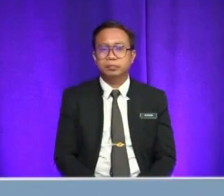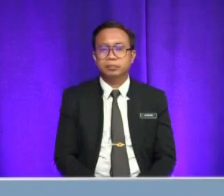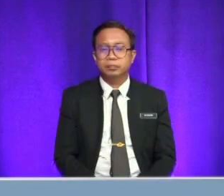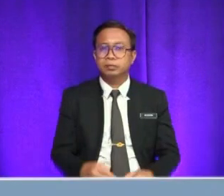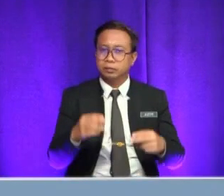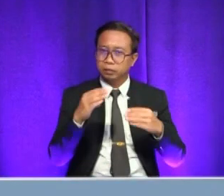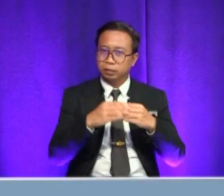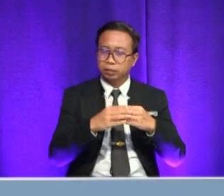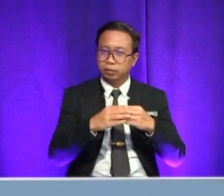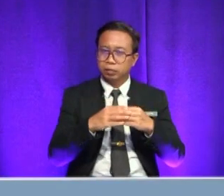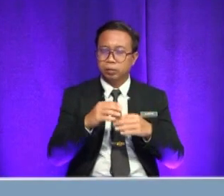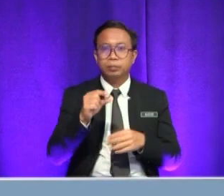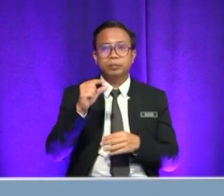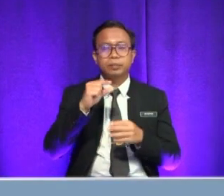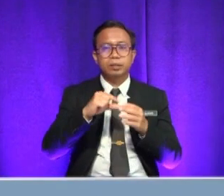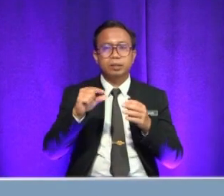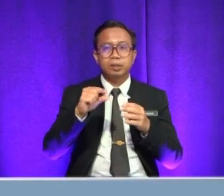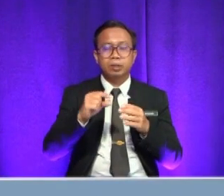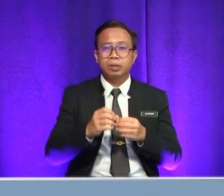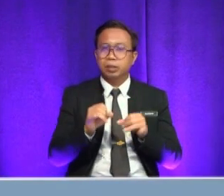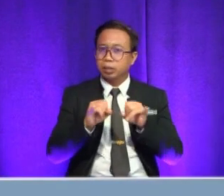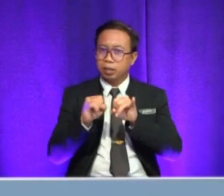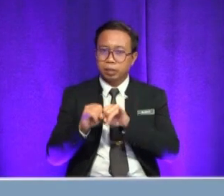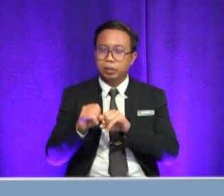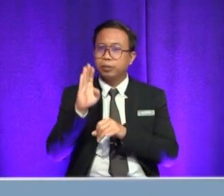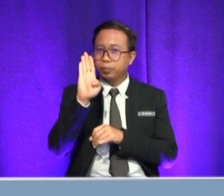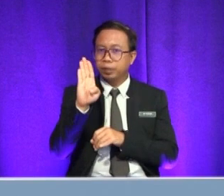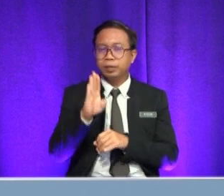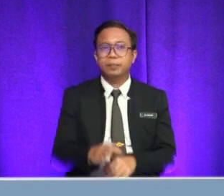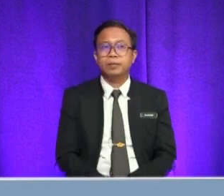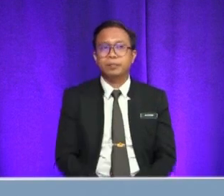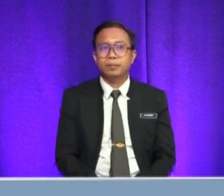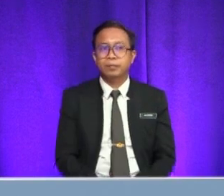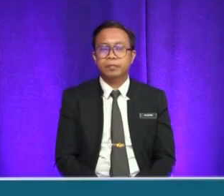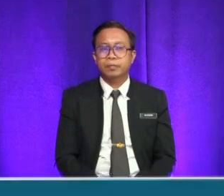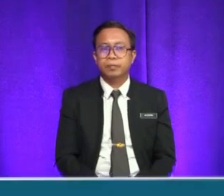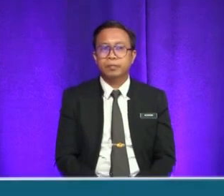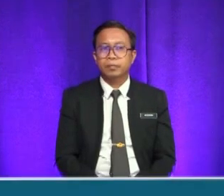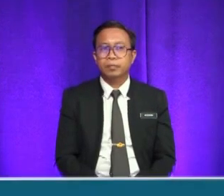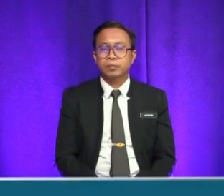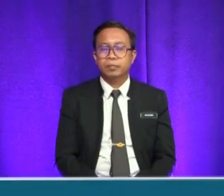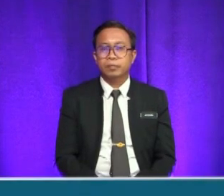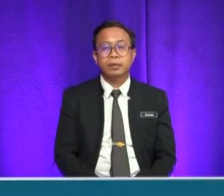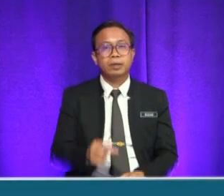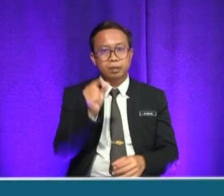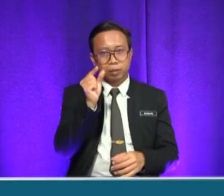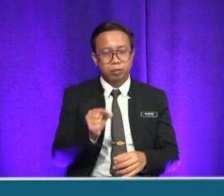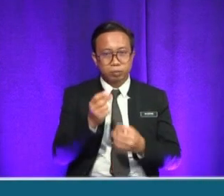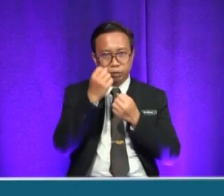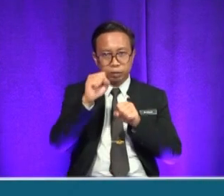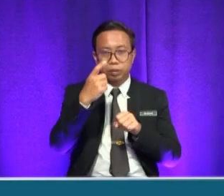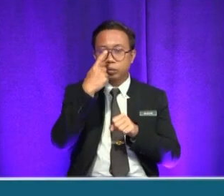Menyentuh probe meter pelbagai pada terminal beban lampau. B. Okey, betul. Okey, seterusnya jarum bersedia untuk